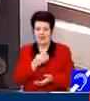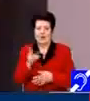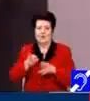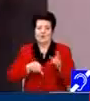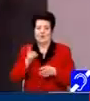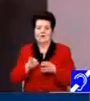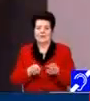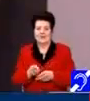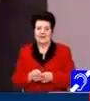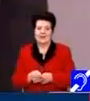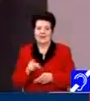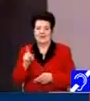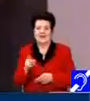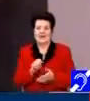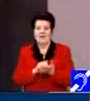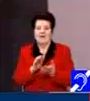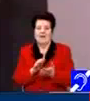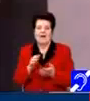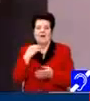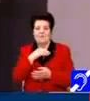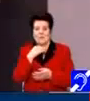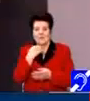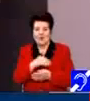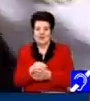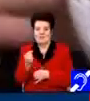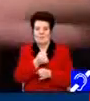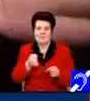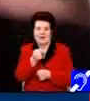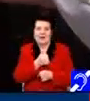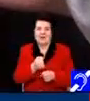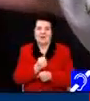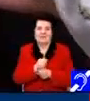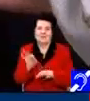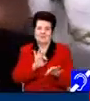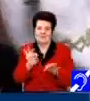bucătărie se pregăteau friptura de porc, plăciuntele cu brânză și mămăliga.